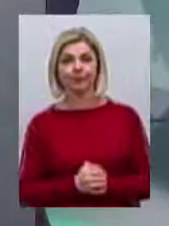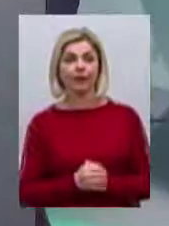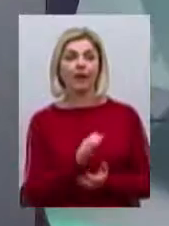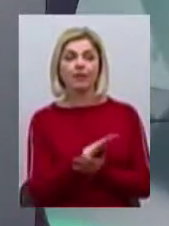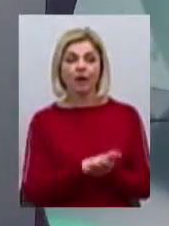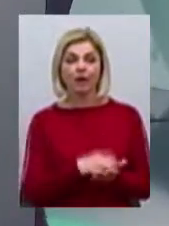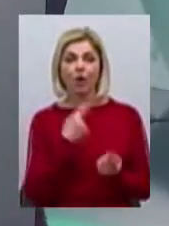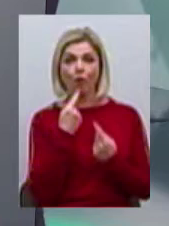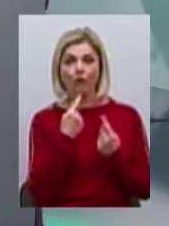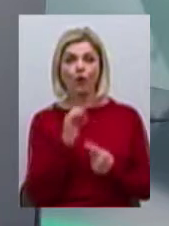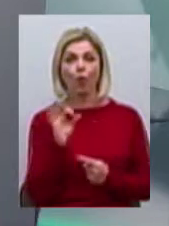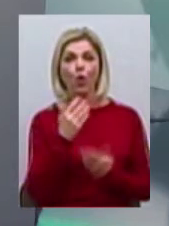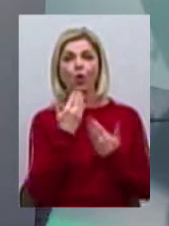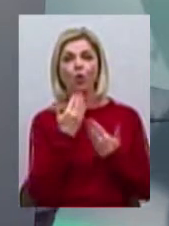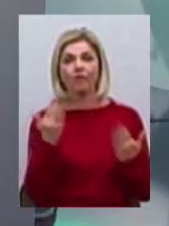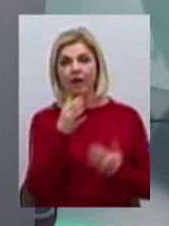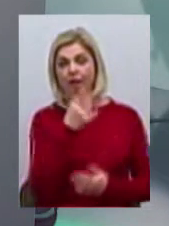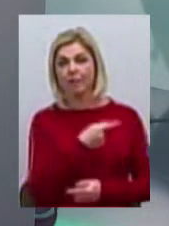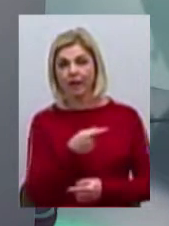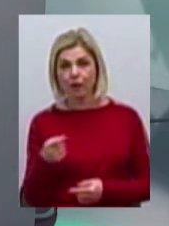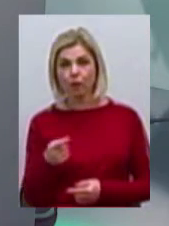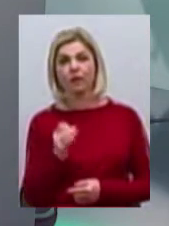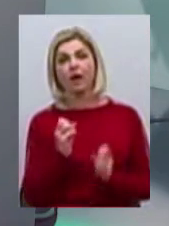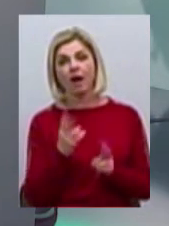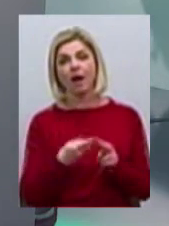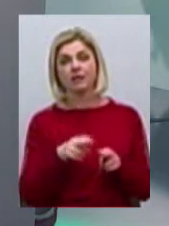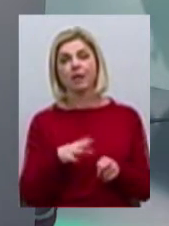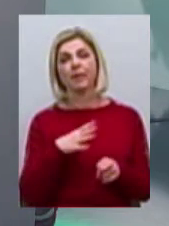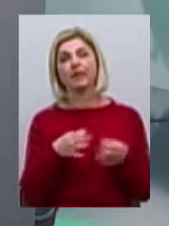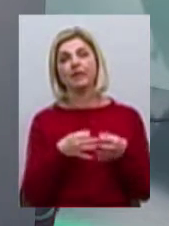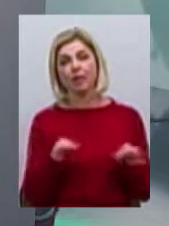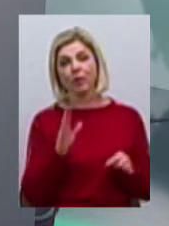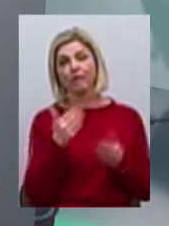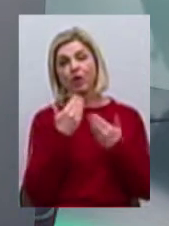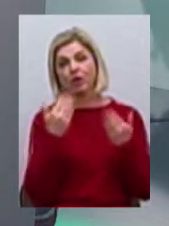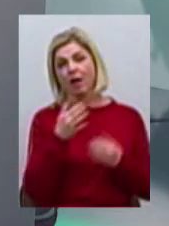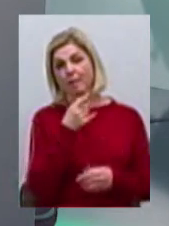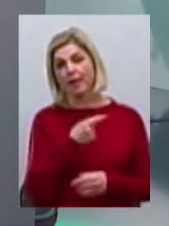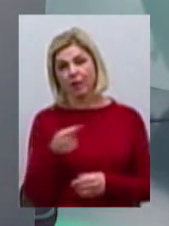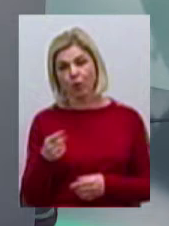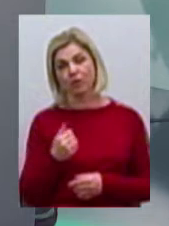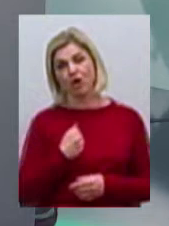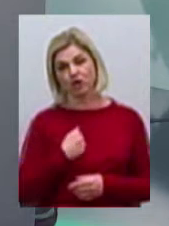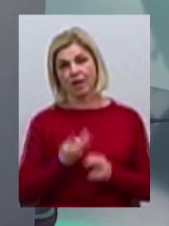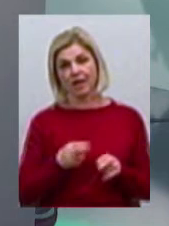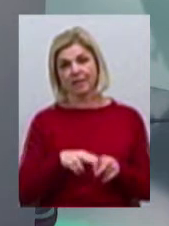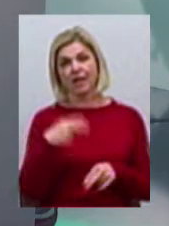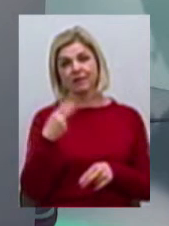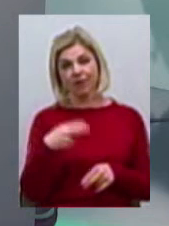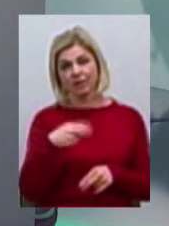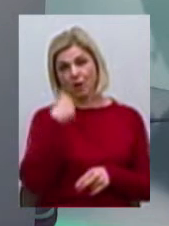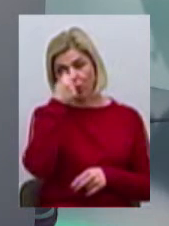про радянський період, так, і наскільки це було демократично в радянському періоді. На жаль, ці 20-ті